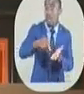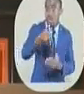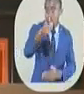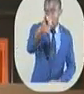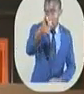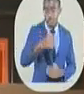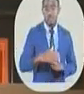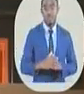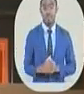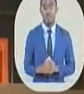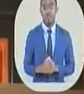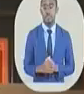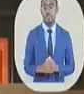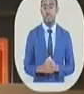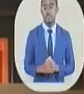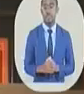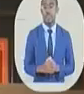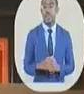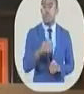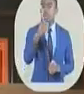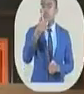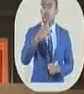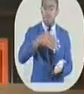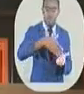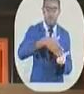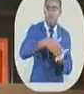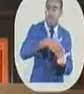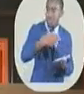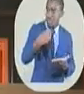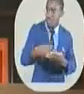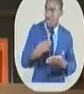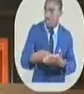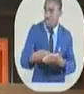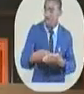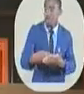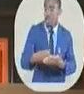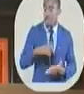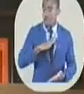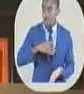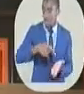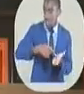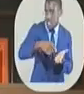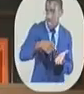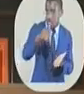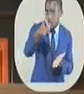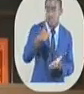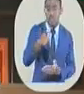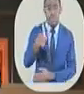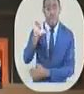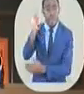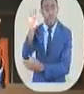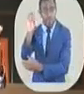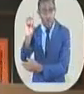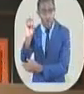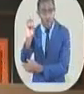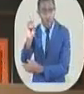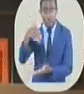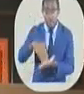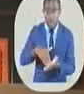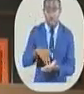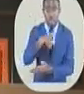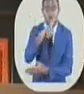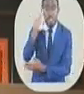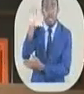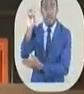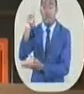prime. Pour les faibles revenus, compris notamment entre 80 000 francs